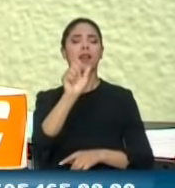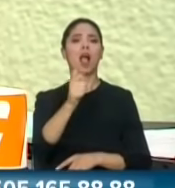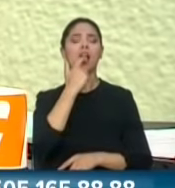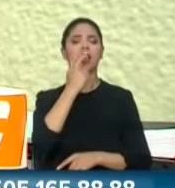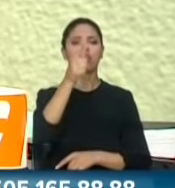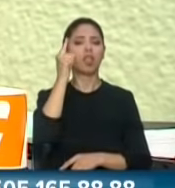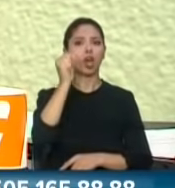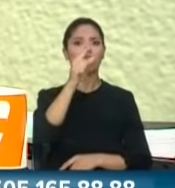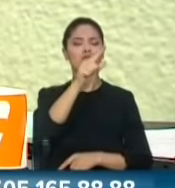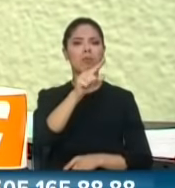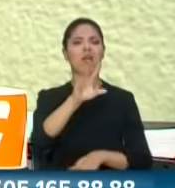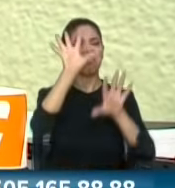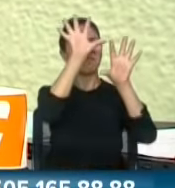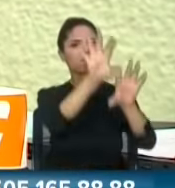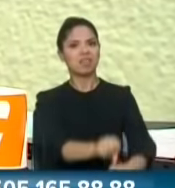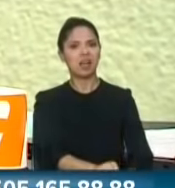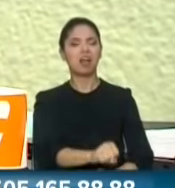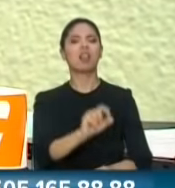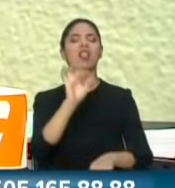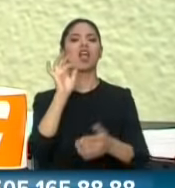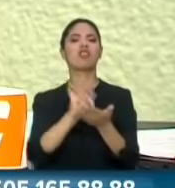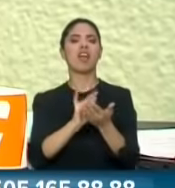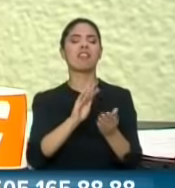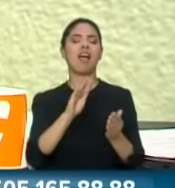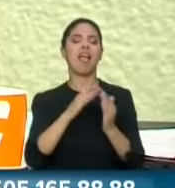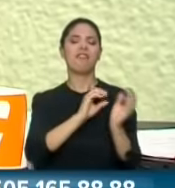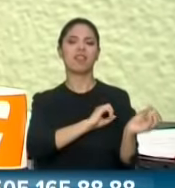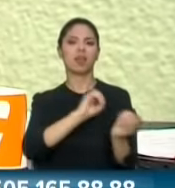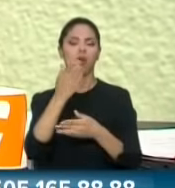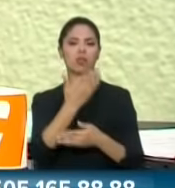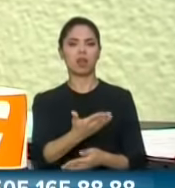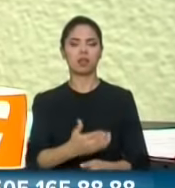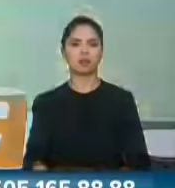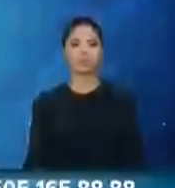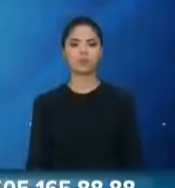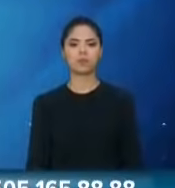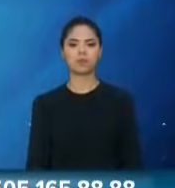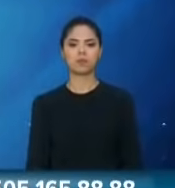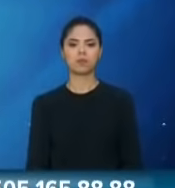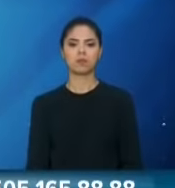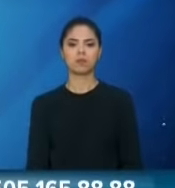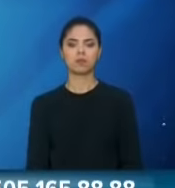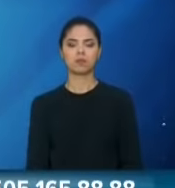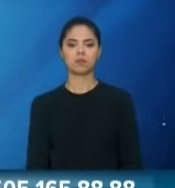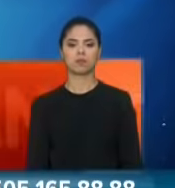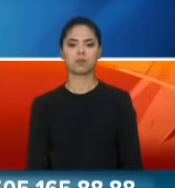yaşındaki şüpheli apar topar yakalandı, tutuklandı ve cezaevine konuldu.